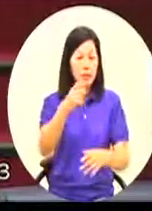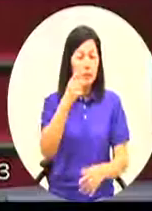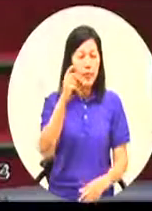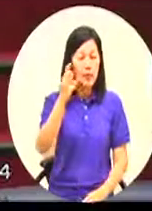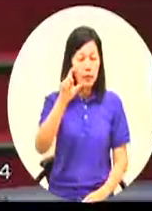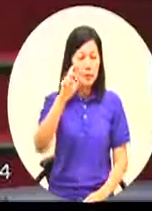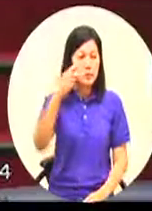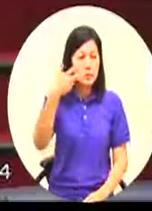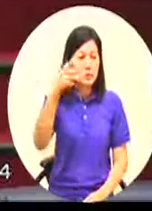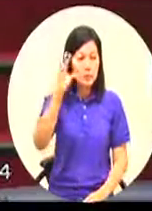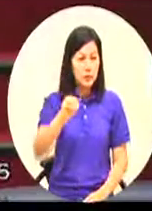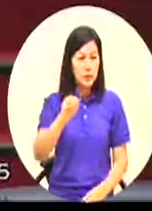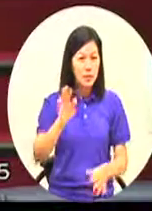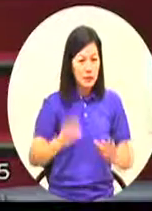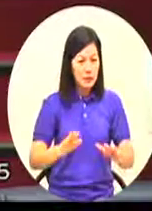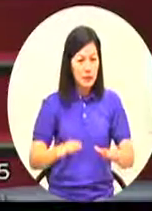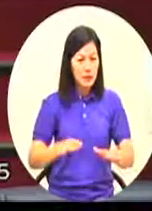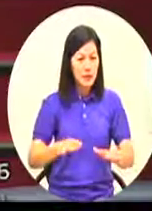年